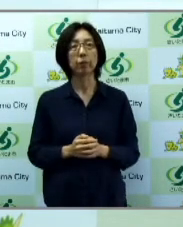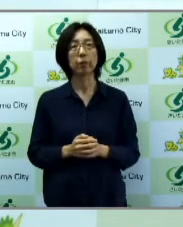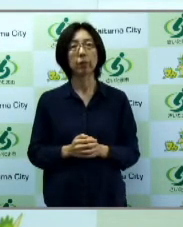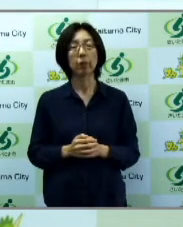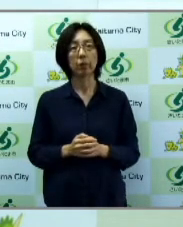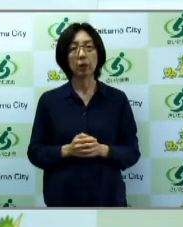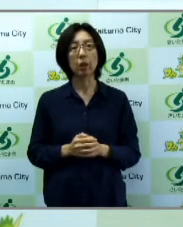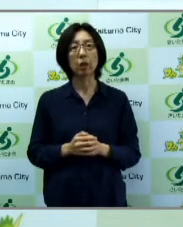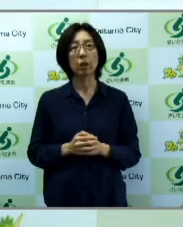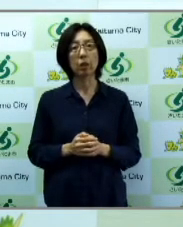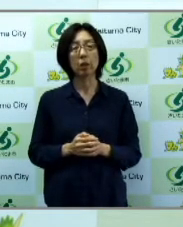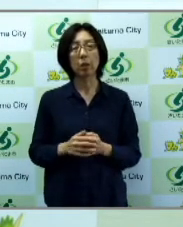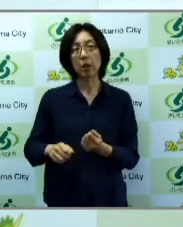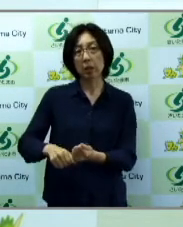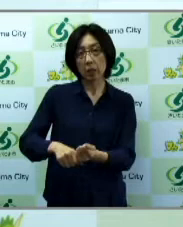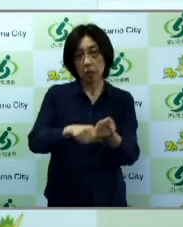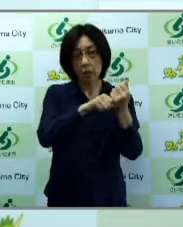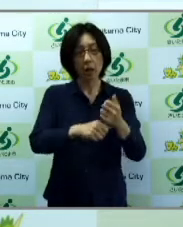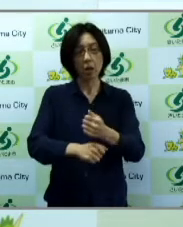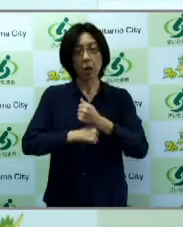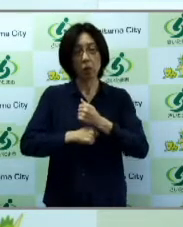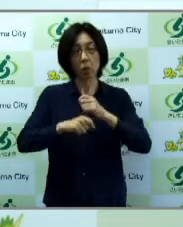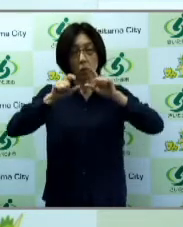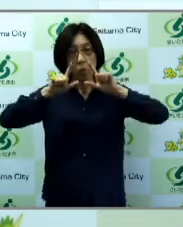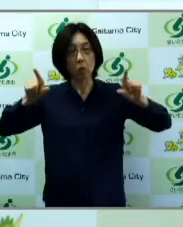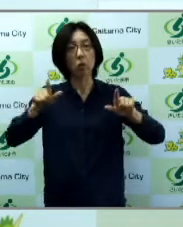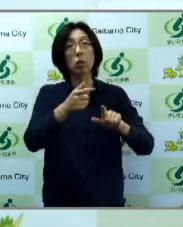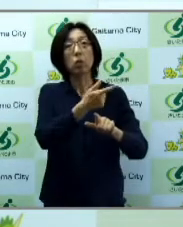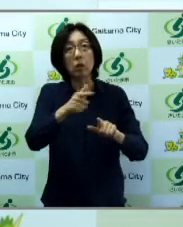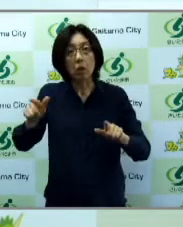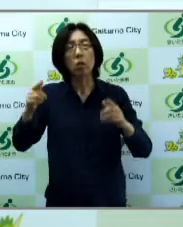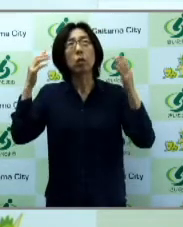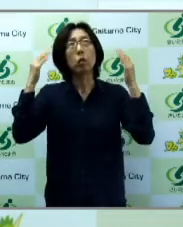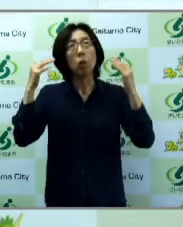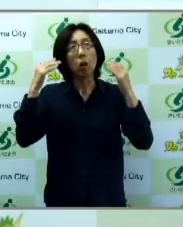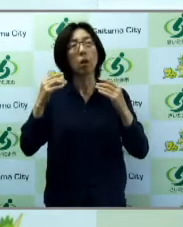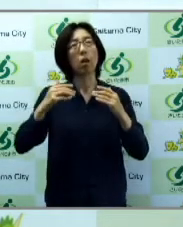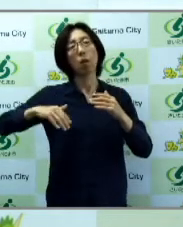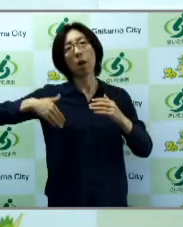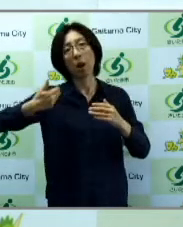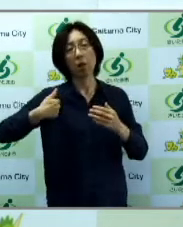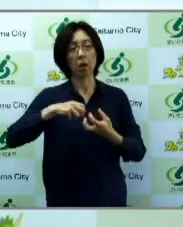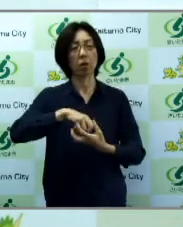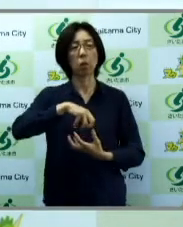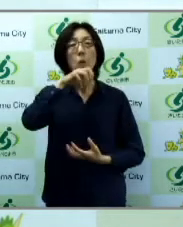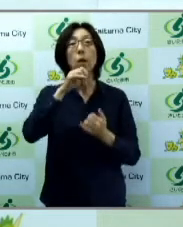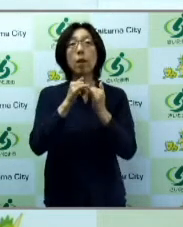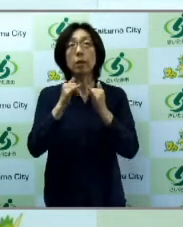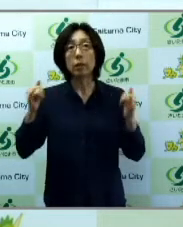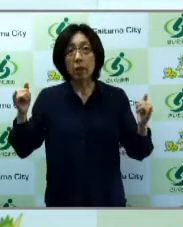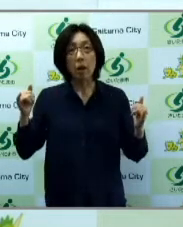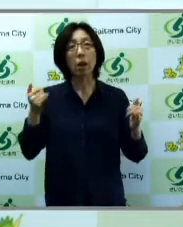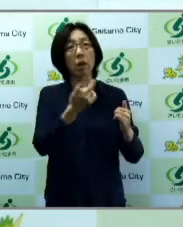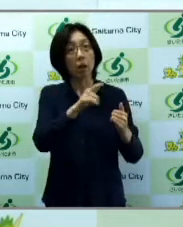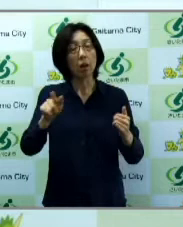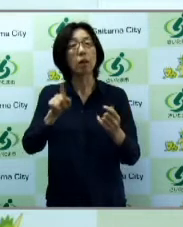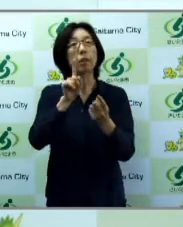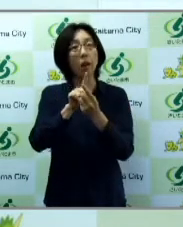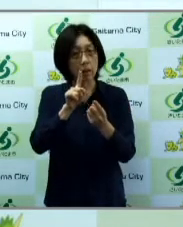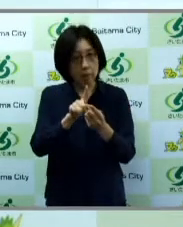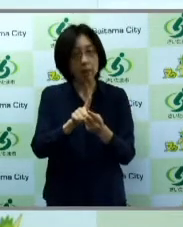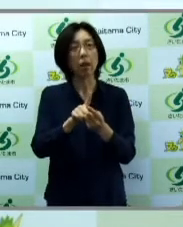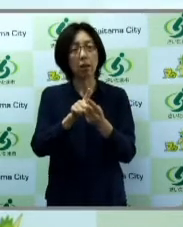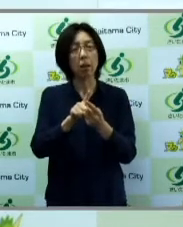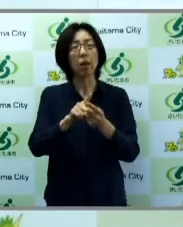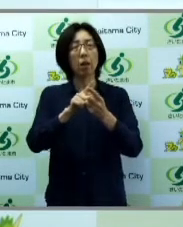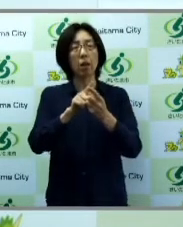の入手が難しい高齢者などへ電話やファックスによって情報を配信するサービスを導入